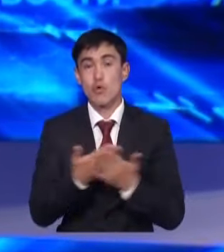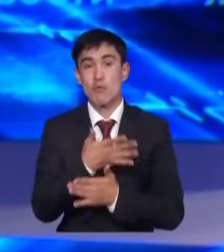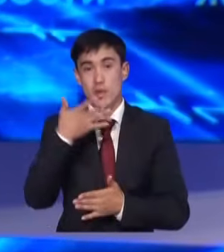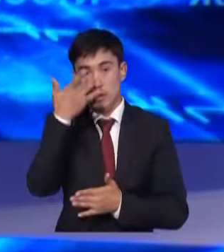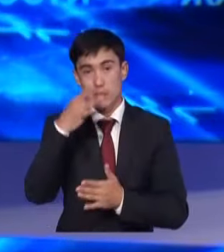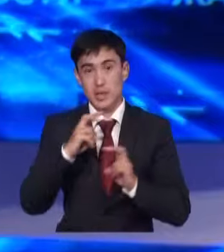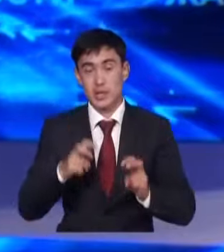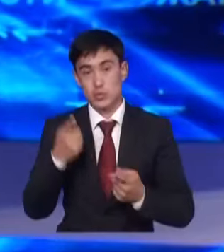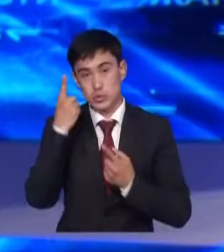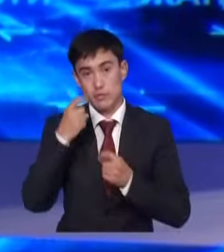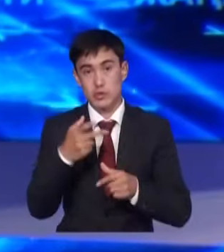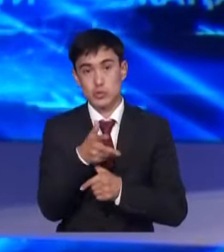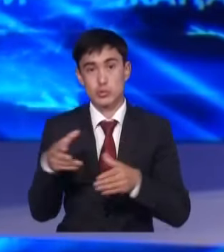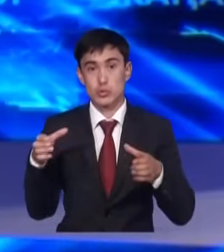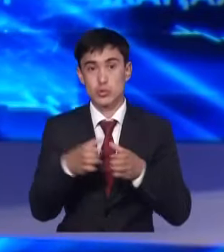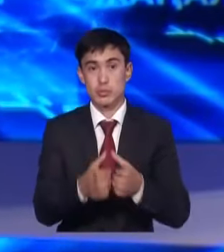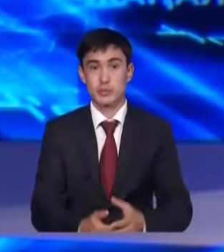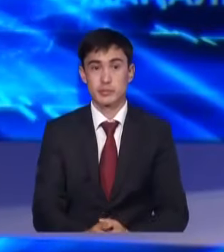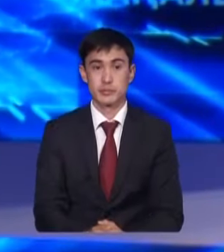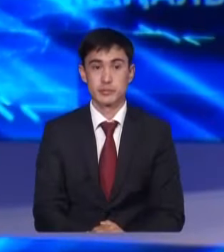лагере, узнавала наша съемочная группа.